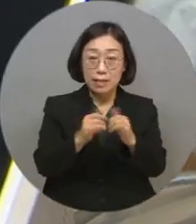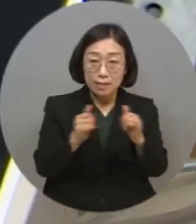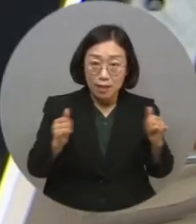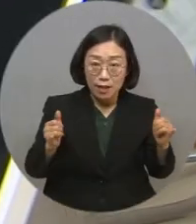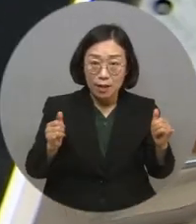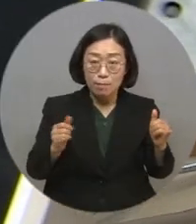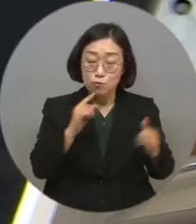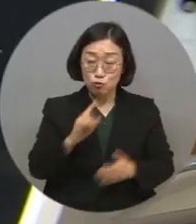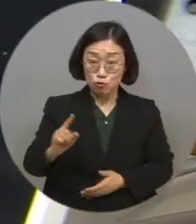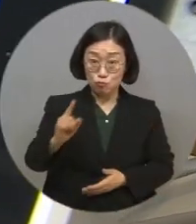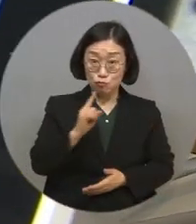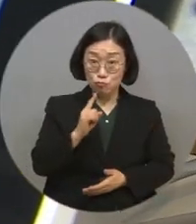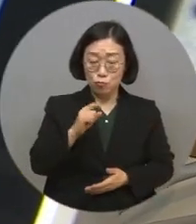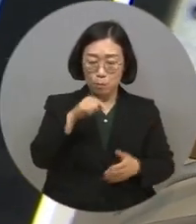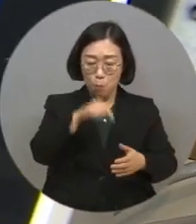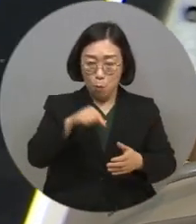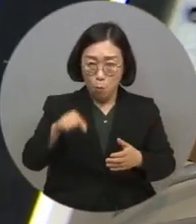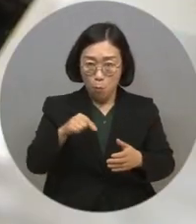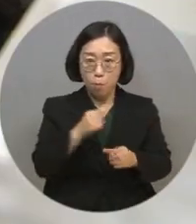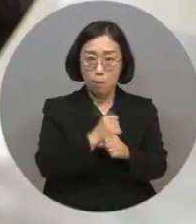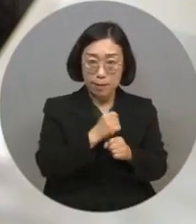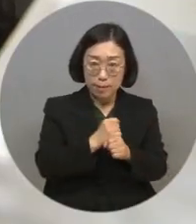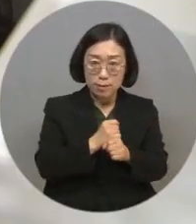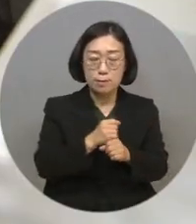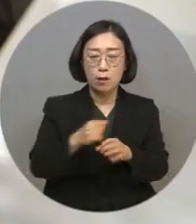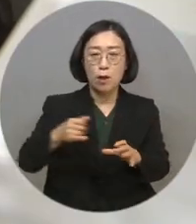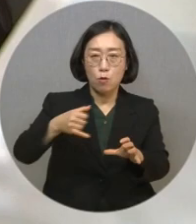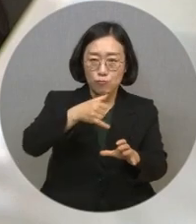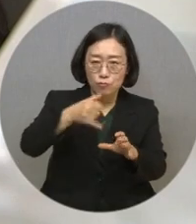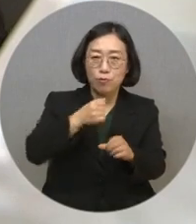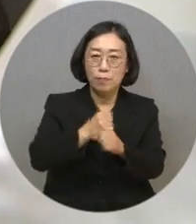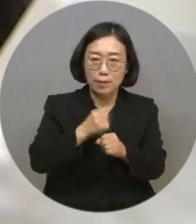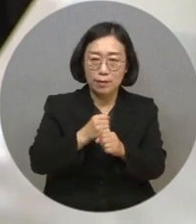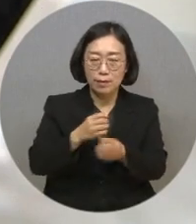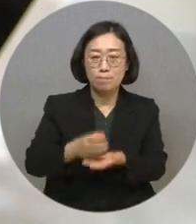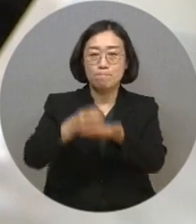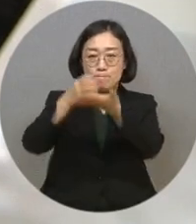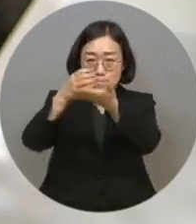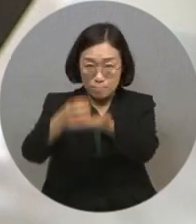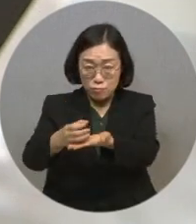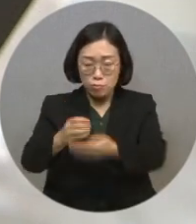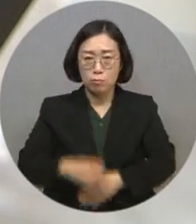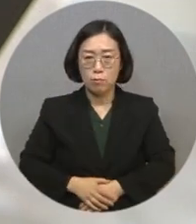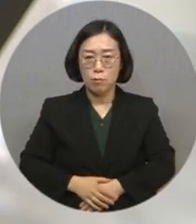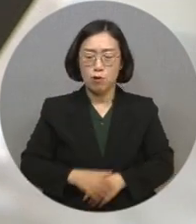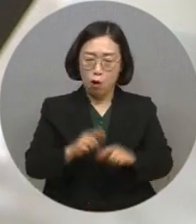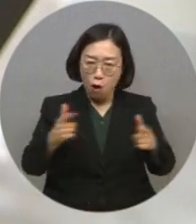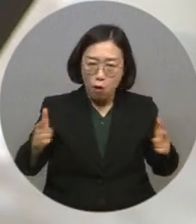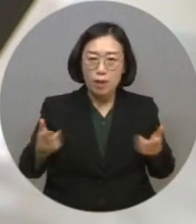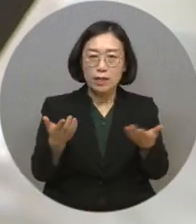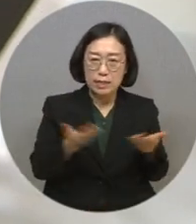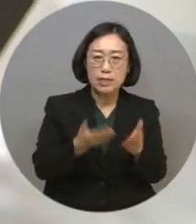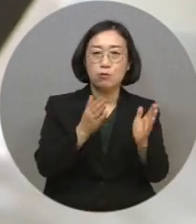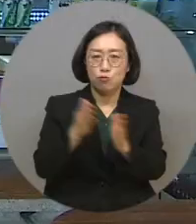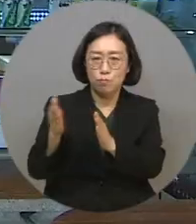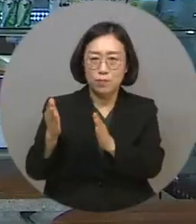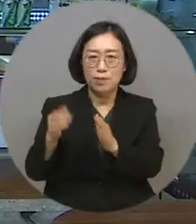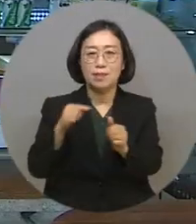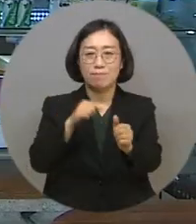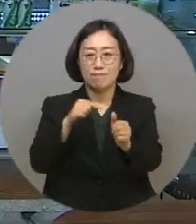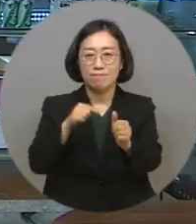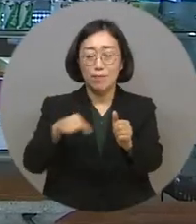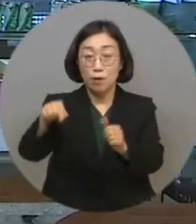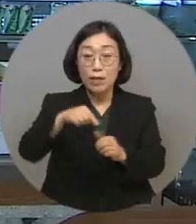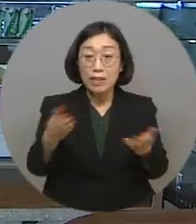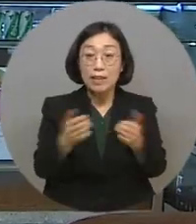주문을 받고 제조하고 서빙합니다. 이후에도 카페를 운영하기 위한 온갖 업무를 수행합니다. 하지만